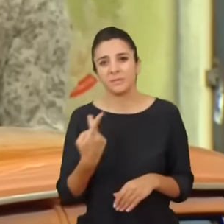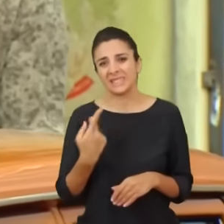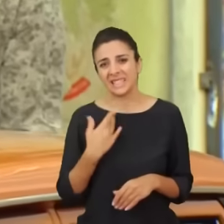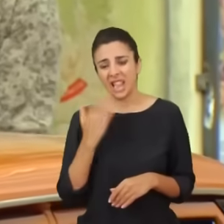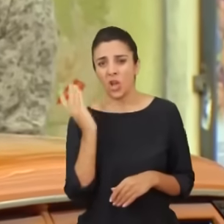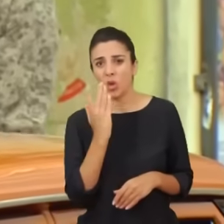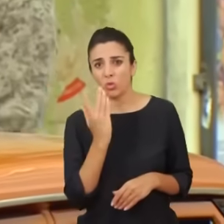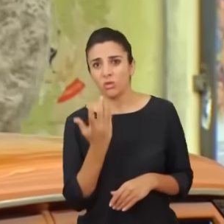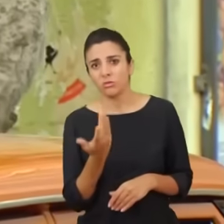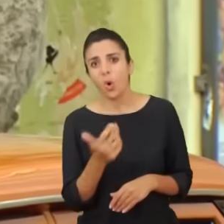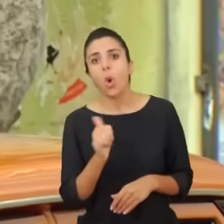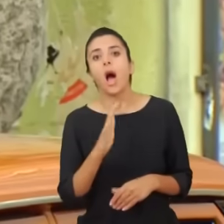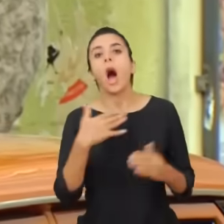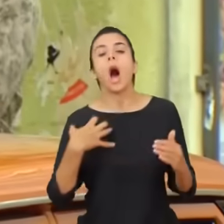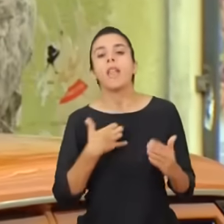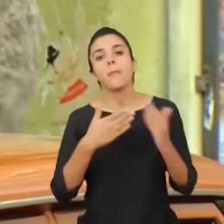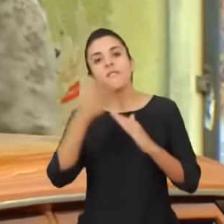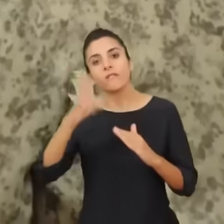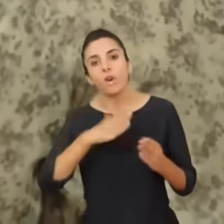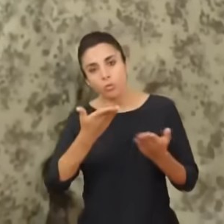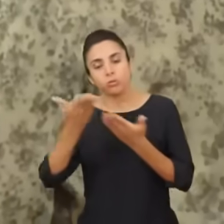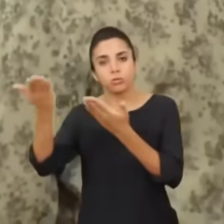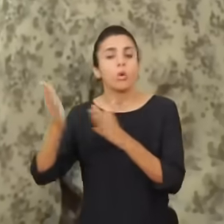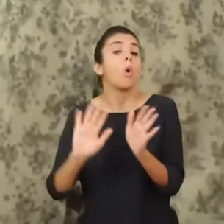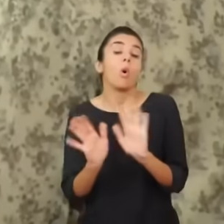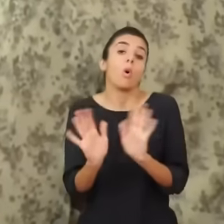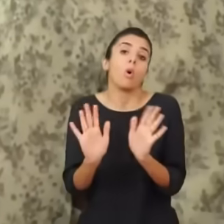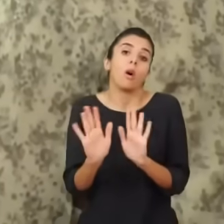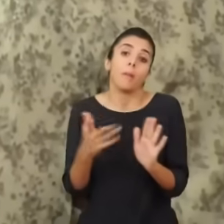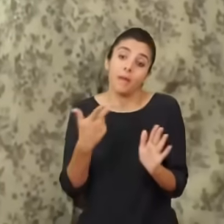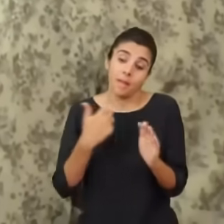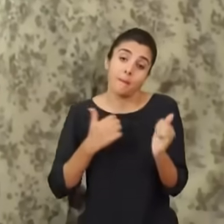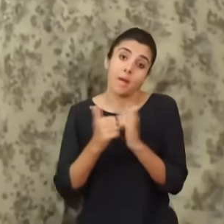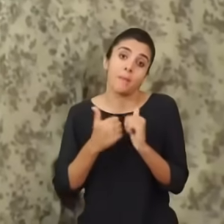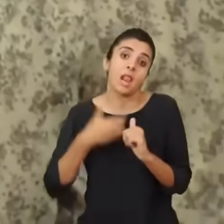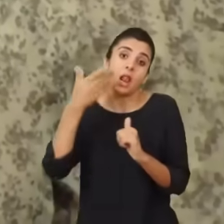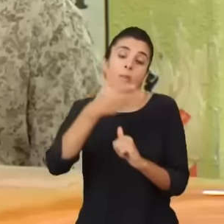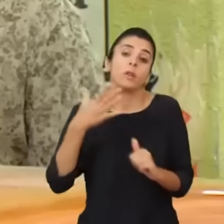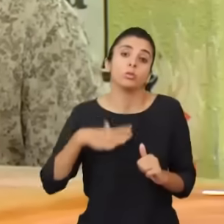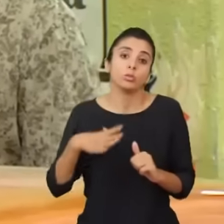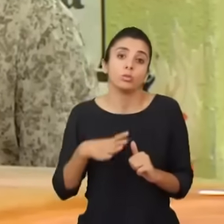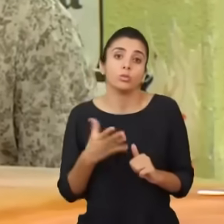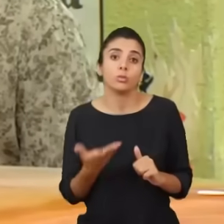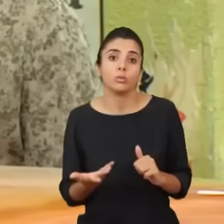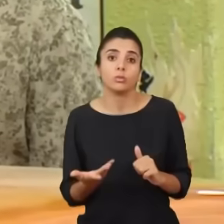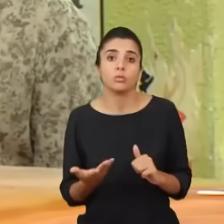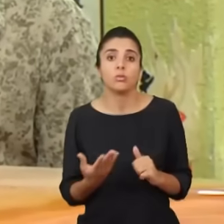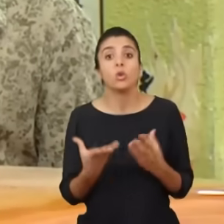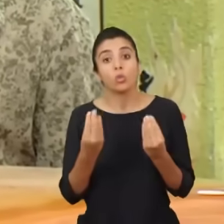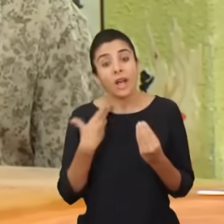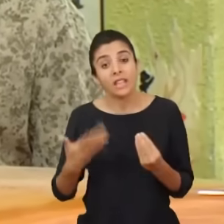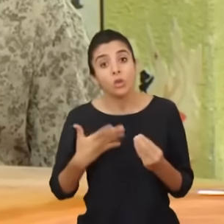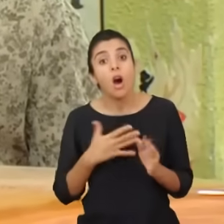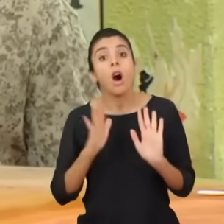tam çıkıyorduk ama önemli değil, annem evde. Siz buyurun. Yo yo yo, ben de sizinle geleyim çocuklar. Çok çok